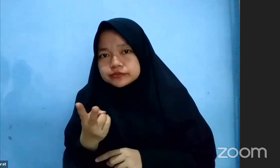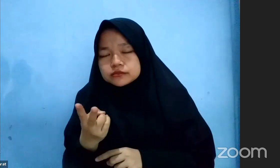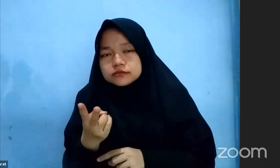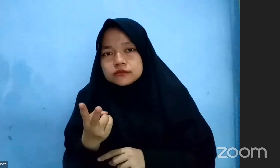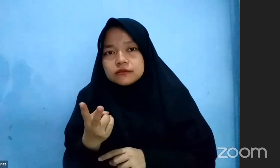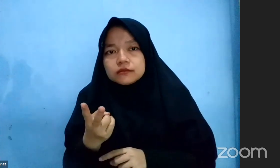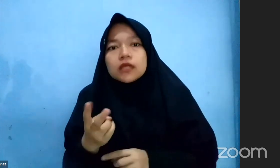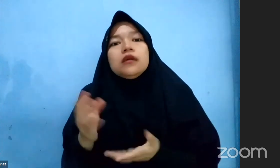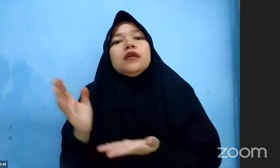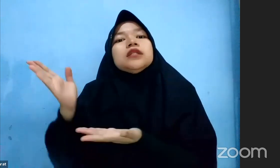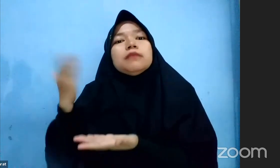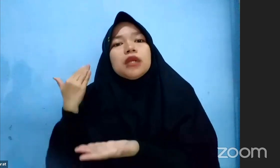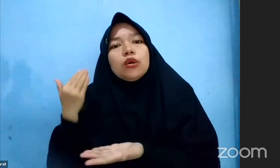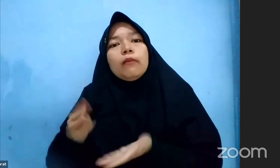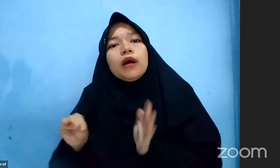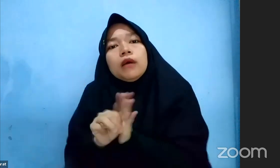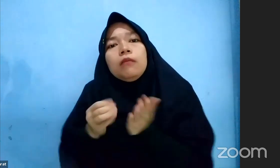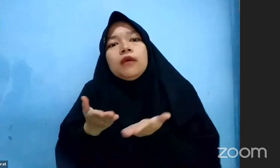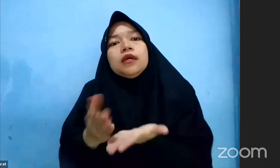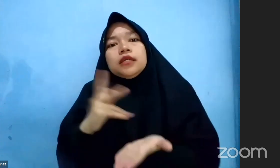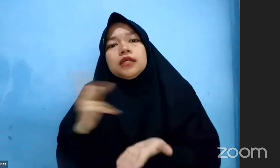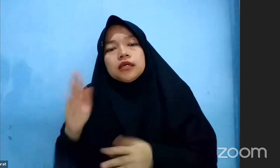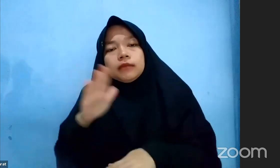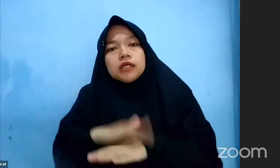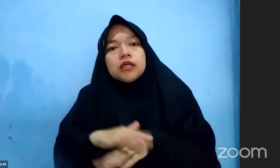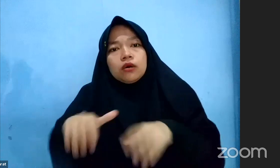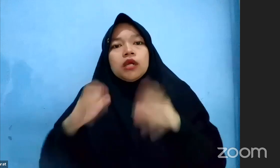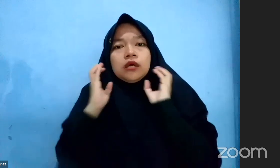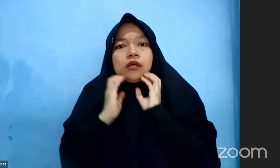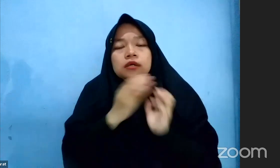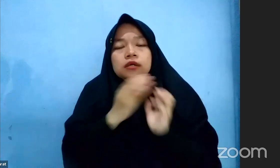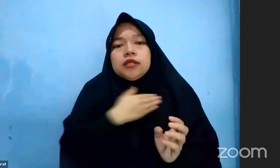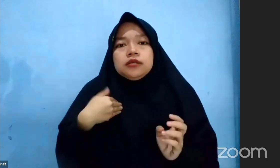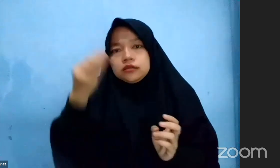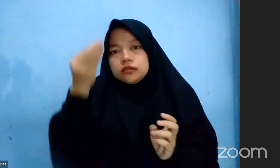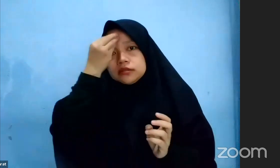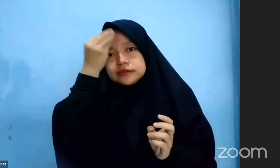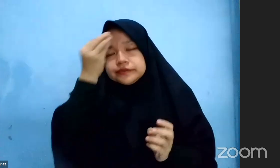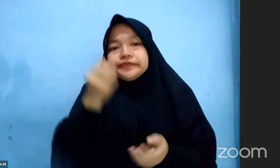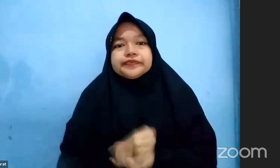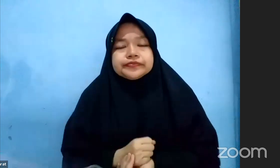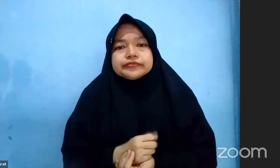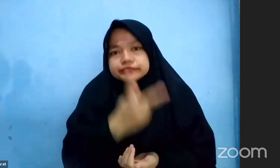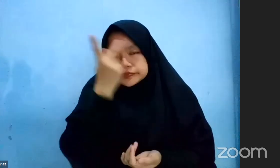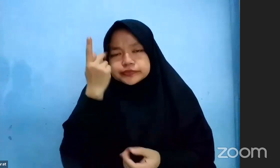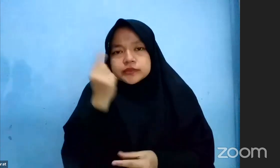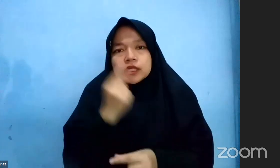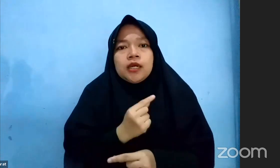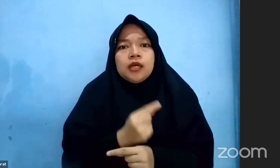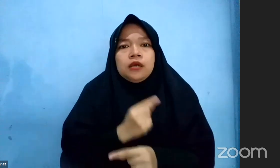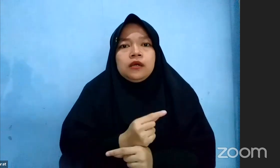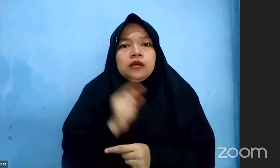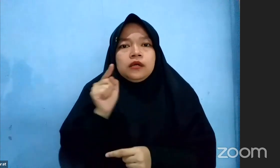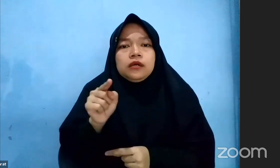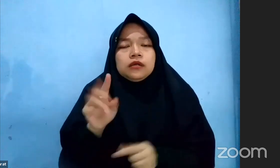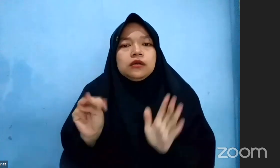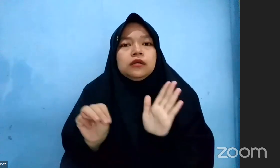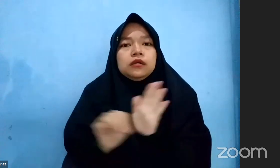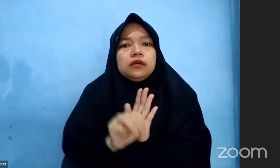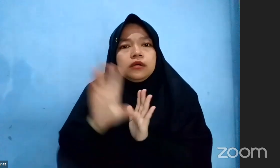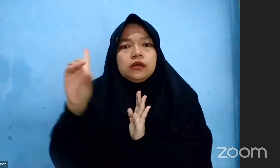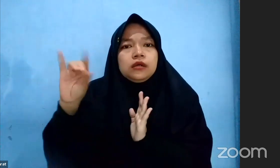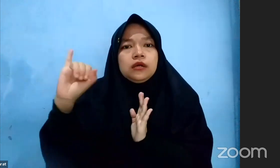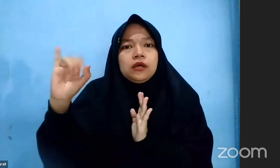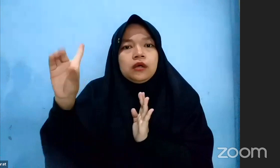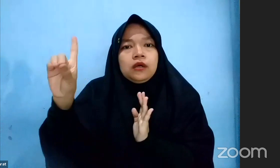siswinya karena ini kan kita mendidik anak ya anak lebih kecil ya jadi orang tua mendengarkan diingatkan bahwa